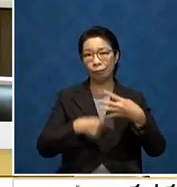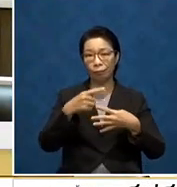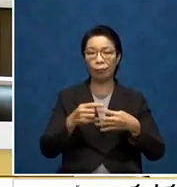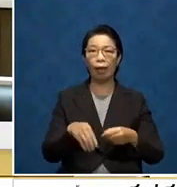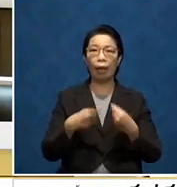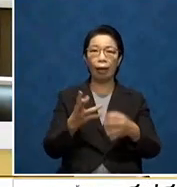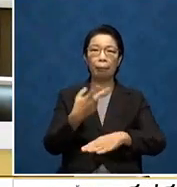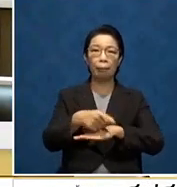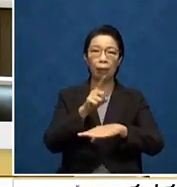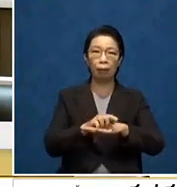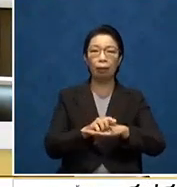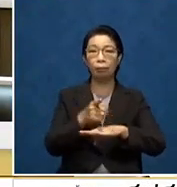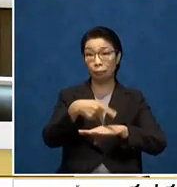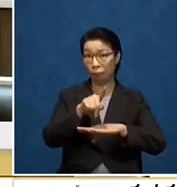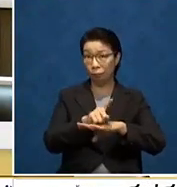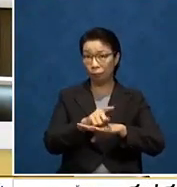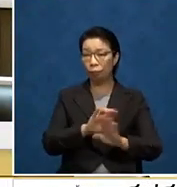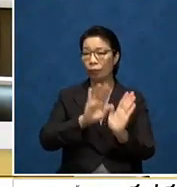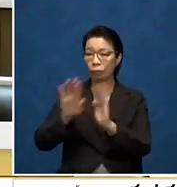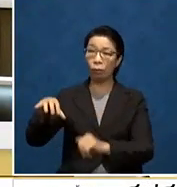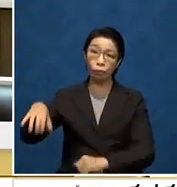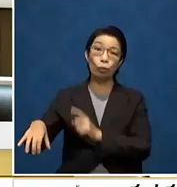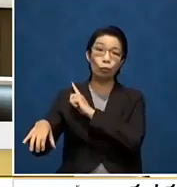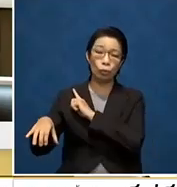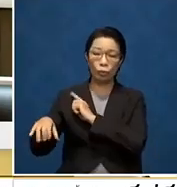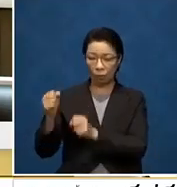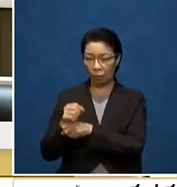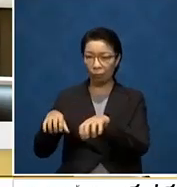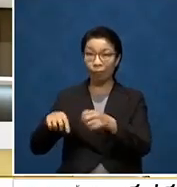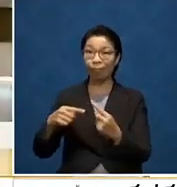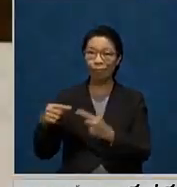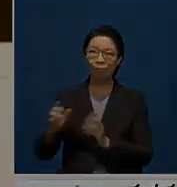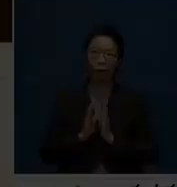ให้กับท่านประธานเพื่อให้หน่วยงานที่เกี่ยวข้องดำเนินการต่อไปขอบคุณมากครับ ครับขอบคุณครับ